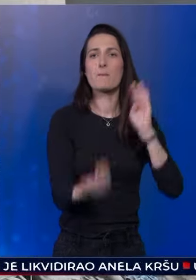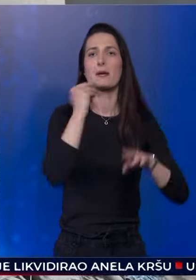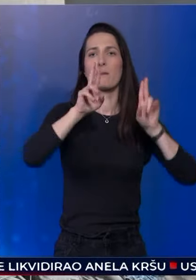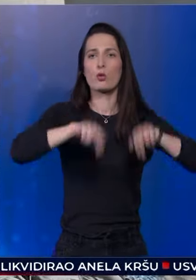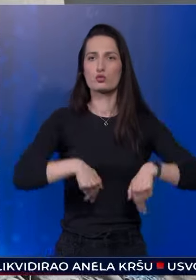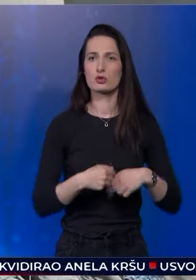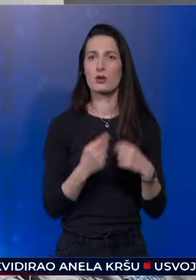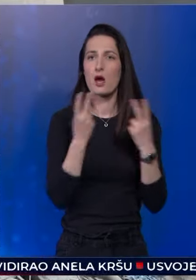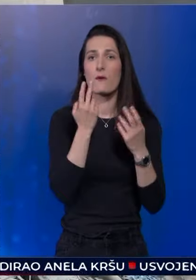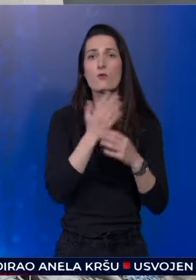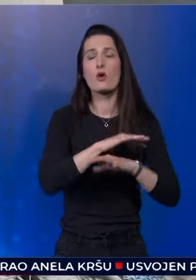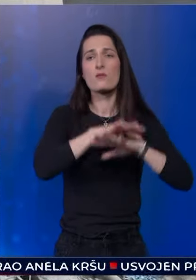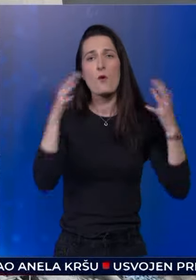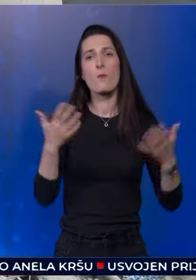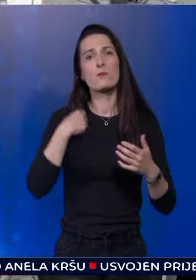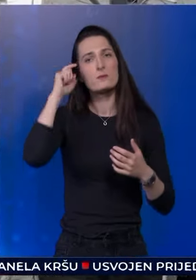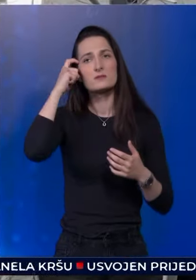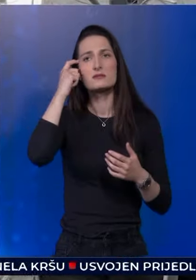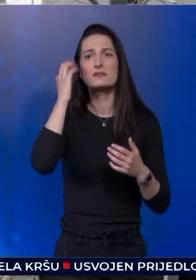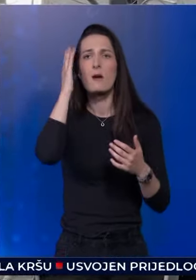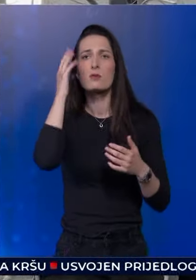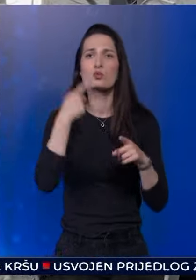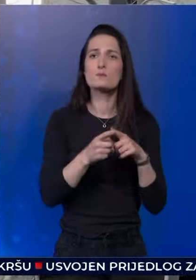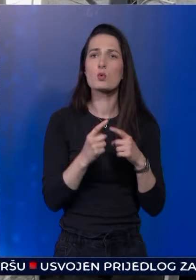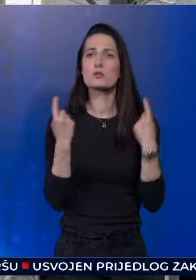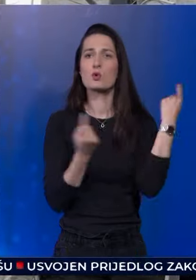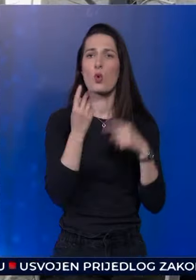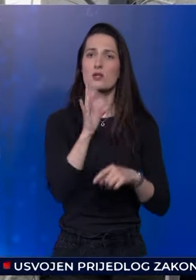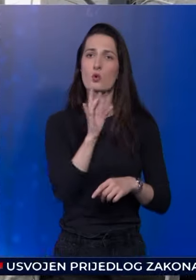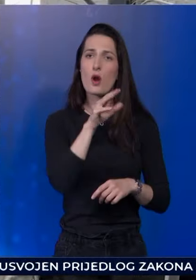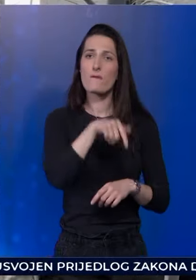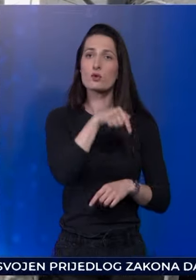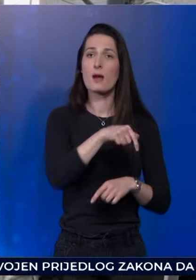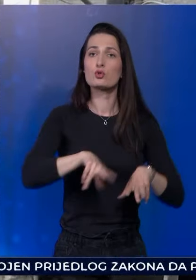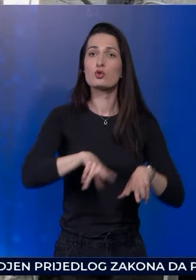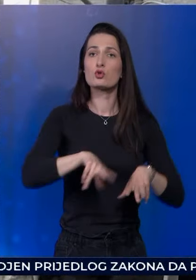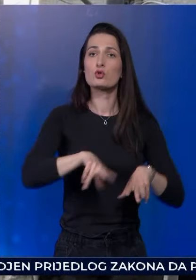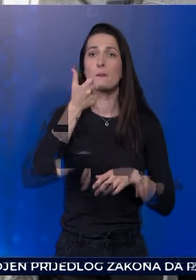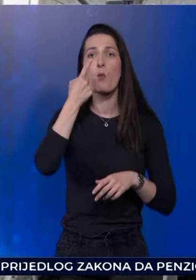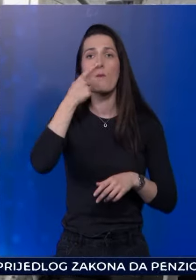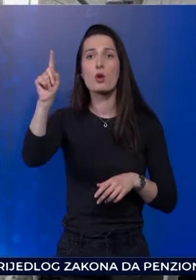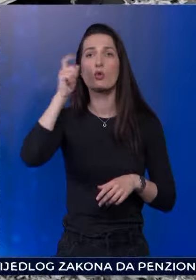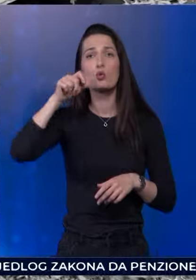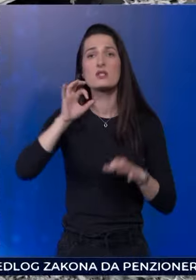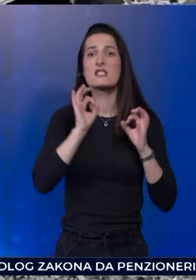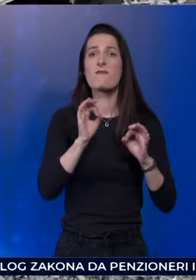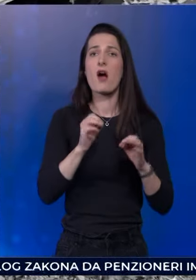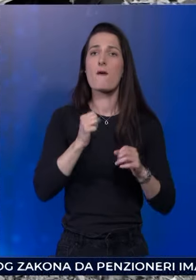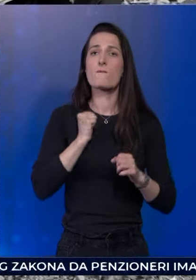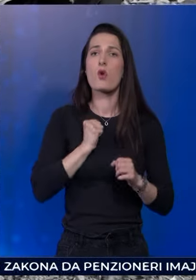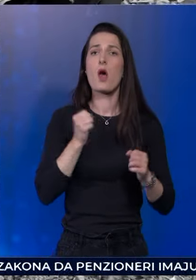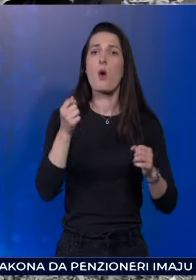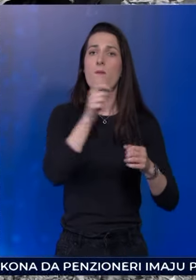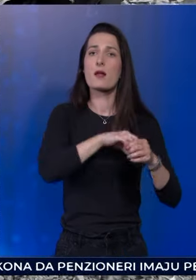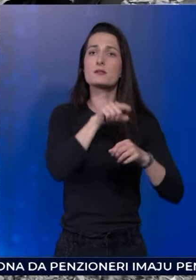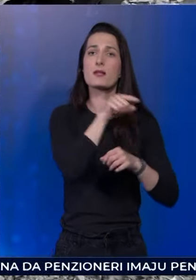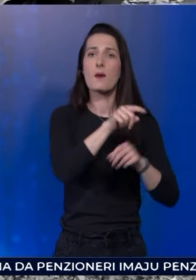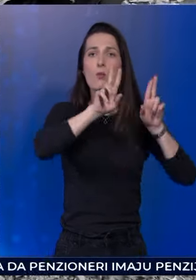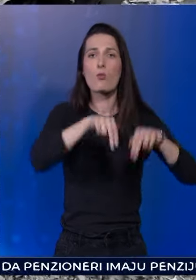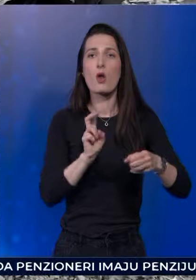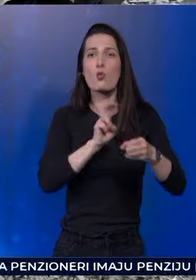smo zabrinuti zbog situacije u Rafahu, jer tamo živi 1,5 milijuna ljudi, a svaka vojna operacija tamo bi mogla uključivati ogroman gubitak